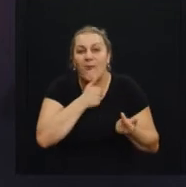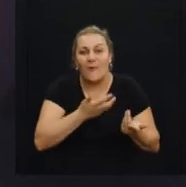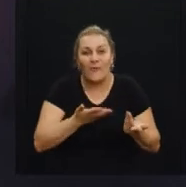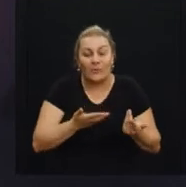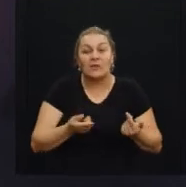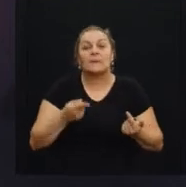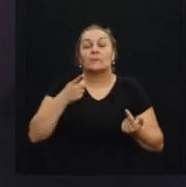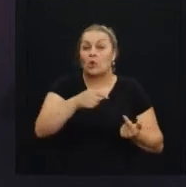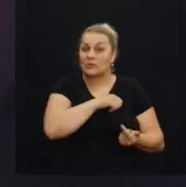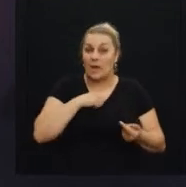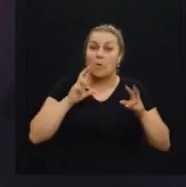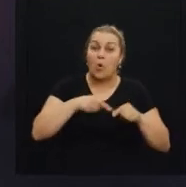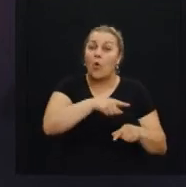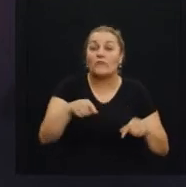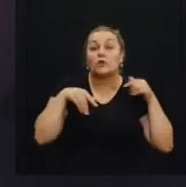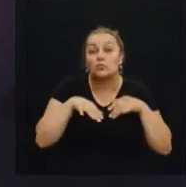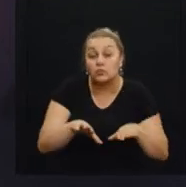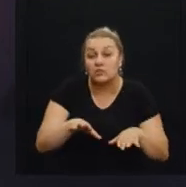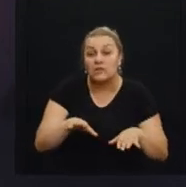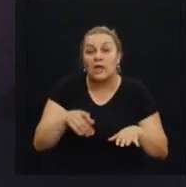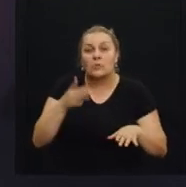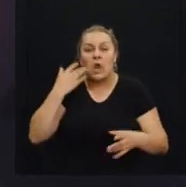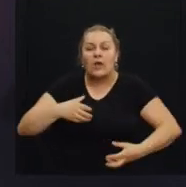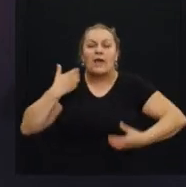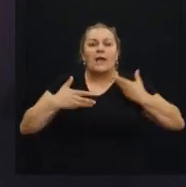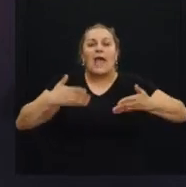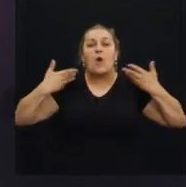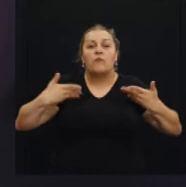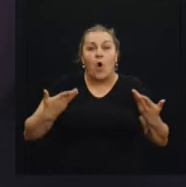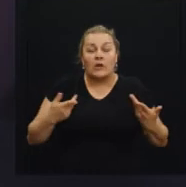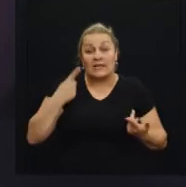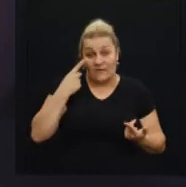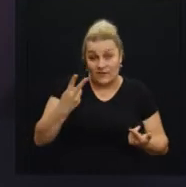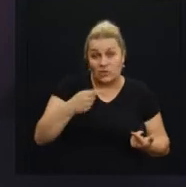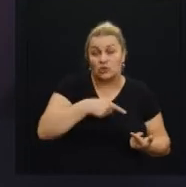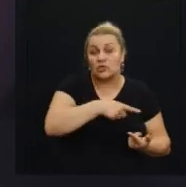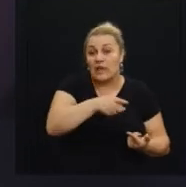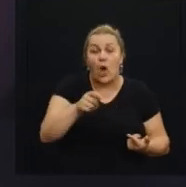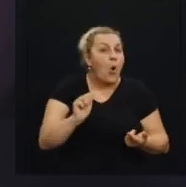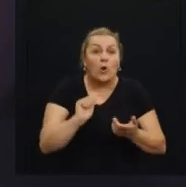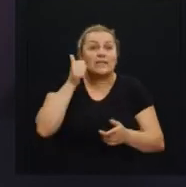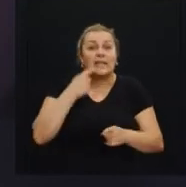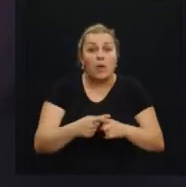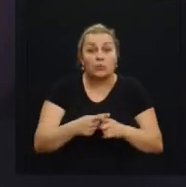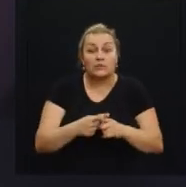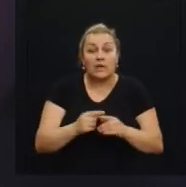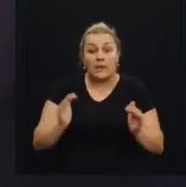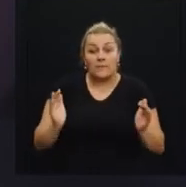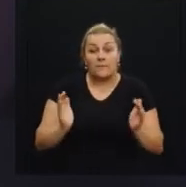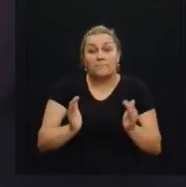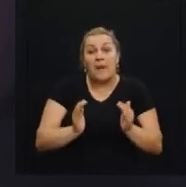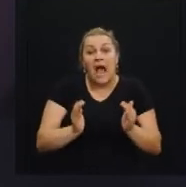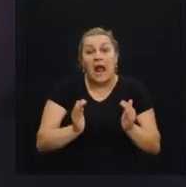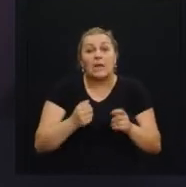samo ti ljudi koji su... To je euforija, ono... Da ti vidiš da od jedanpu mali Golijat